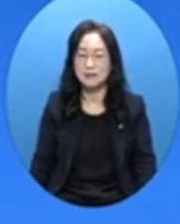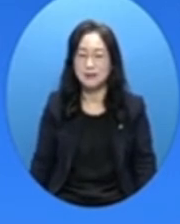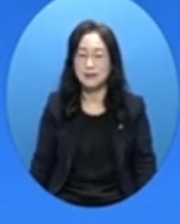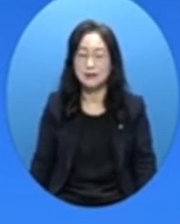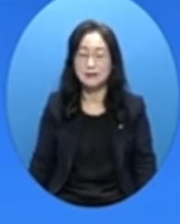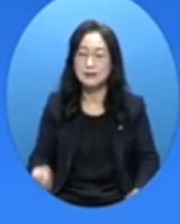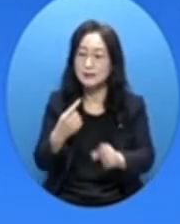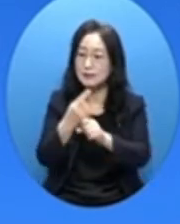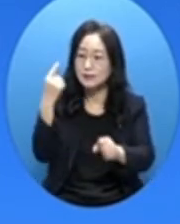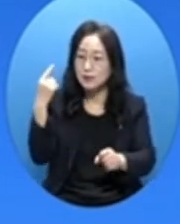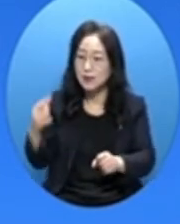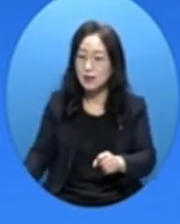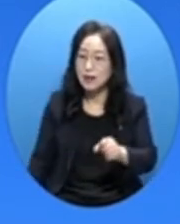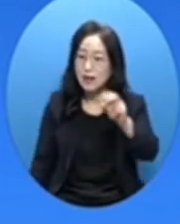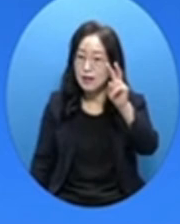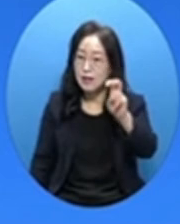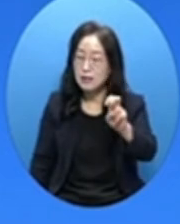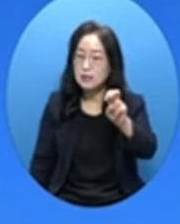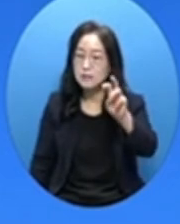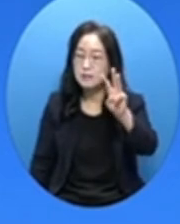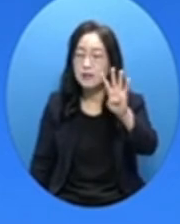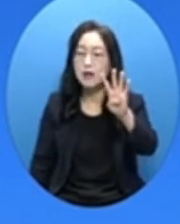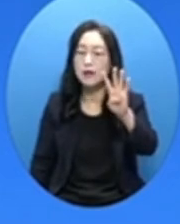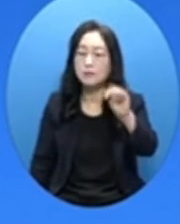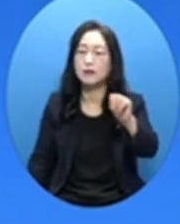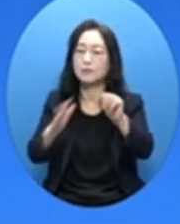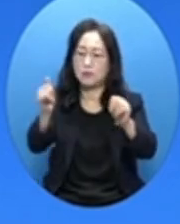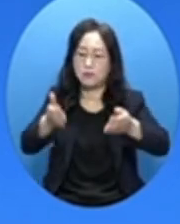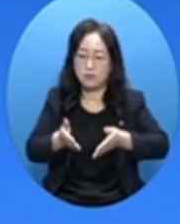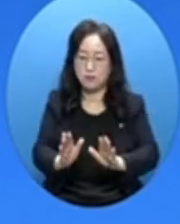작년에 올해 24만 명 태어난다고 하니까